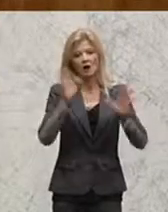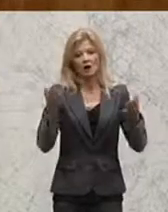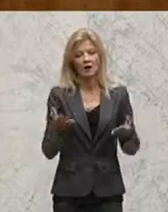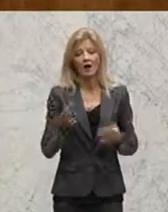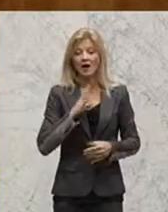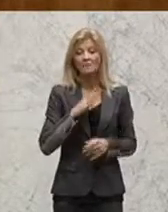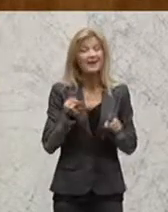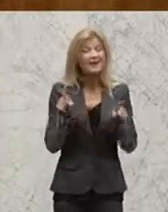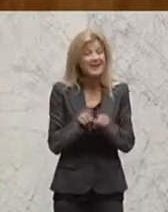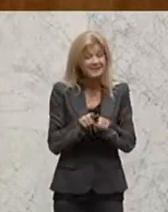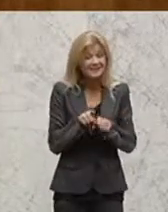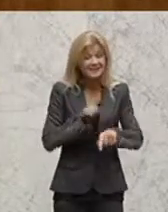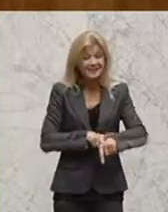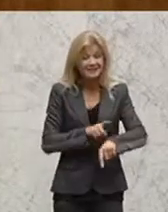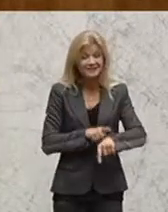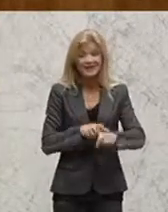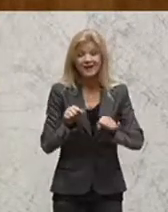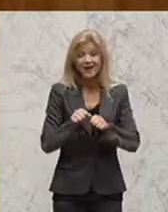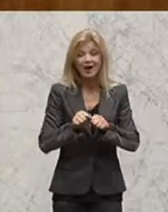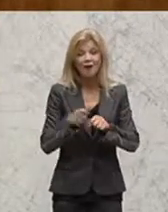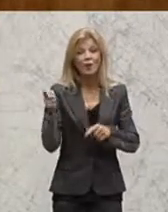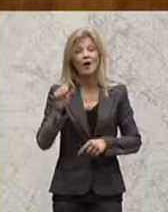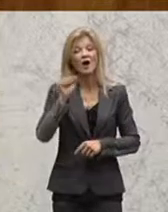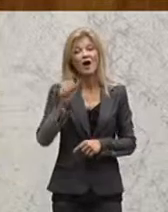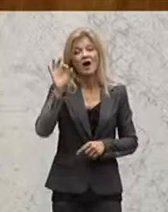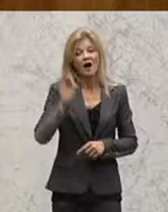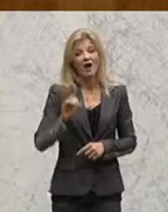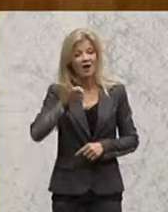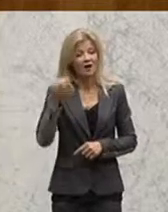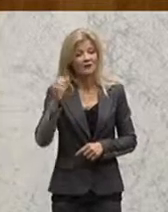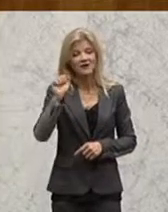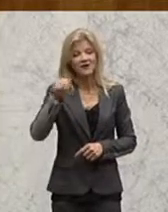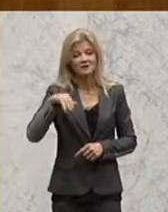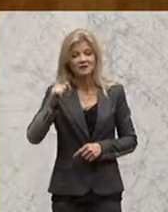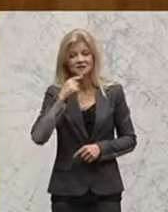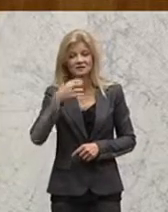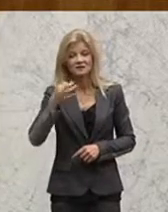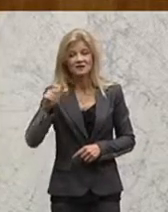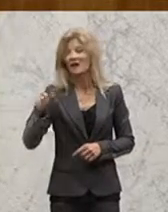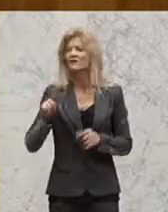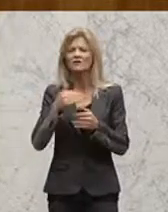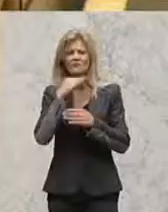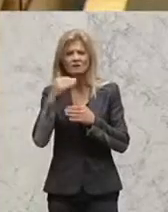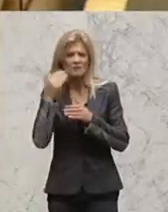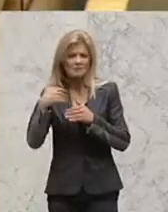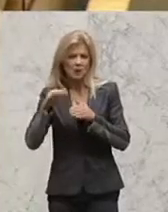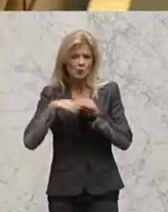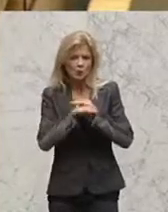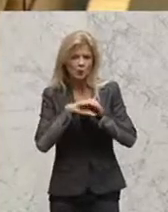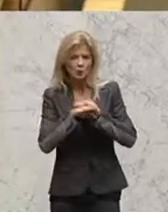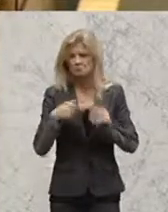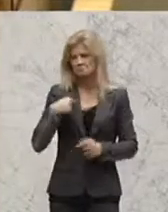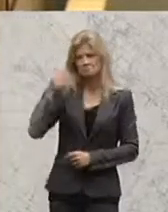aus Afghanistan massiv die Zunahmen wieder da sind, zeigt wiederum, dass es ein schwungvolles Schleppergeschäft gibt. Wenn aus